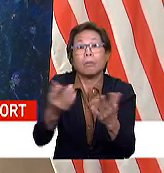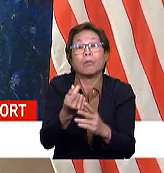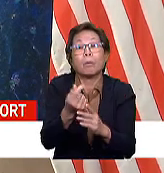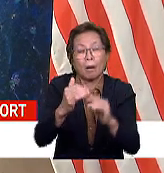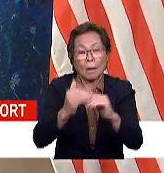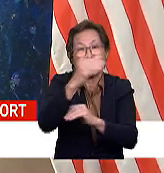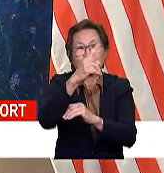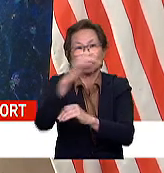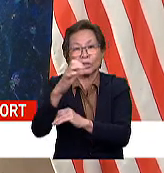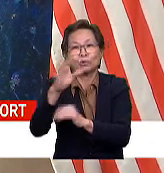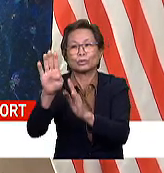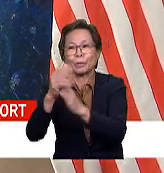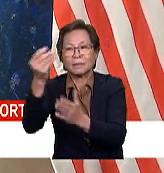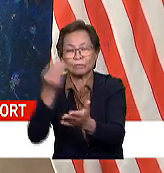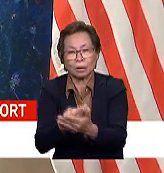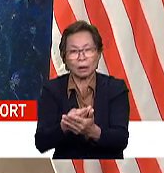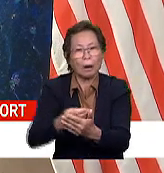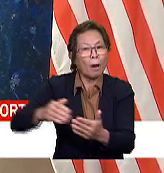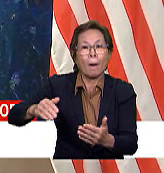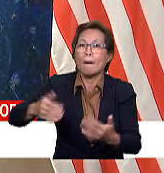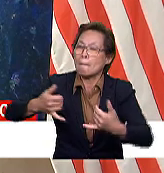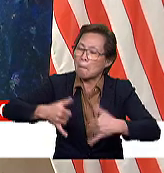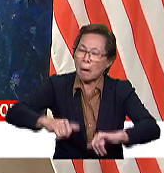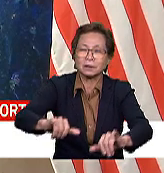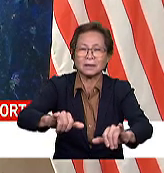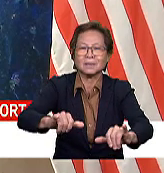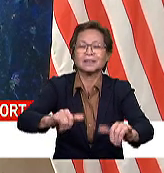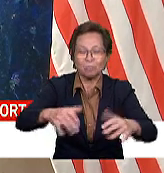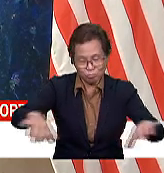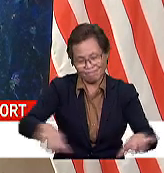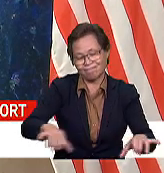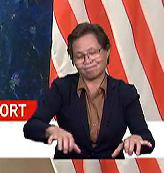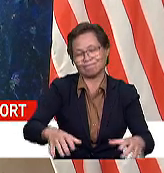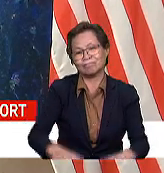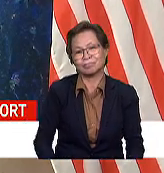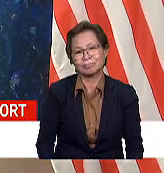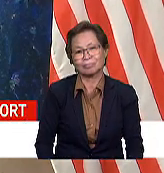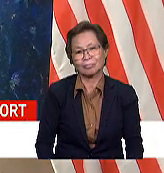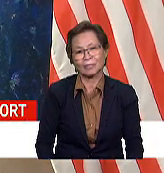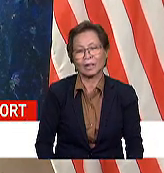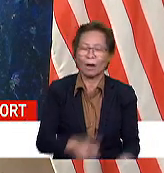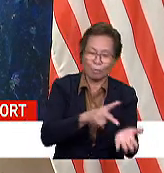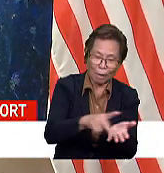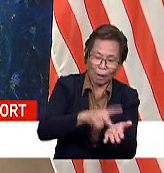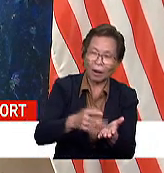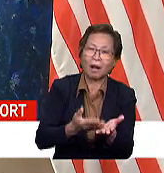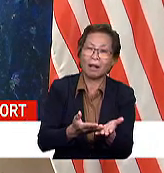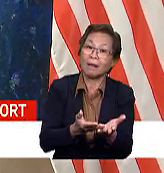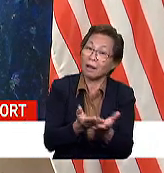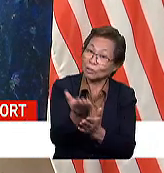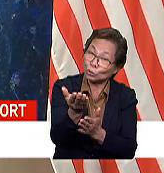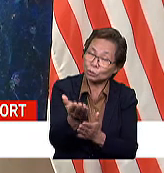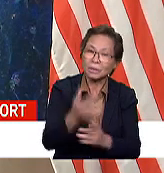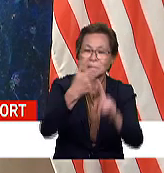lebih dapat 100 binding.gyp yang masih dalam pelaksanaan Hai taigi pemanjaan langsung